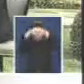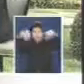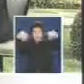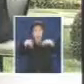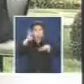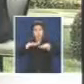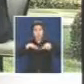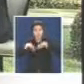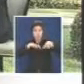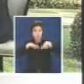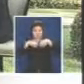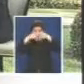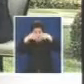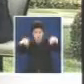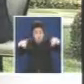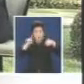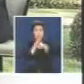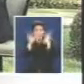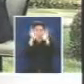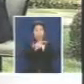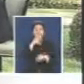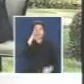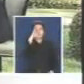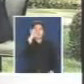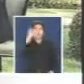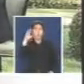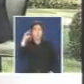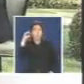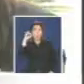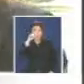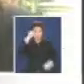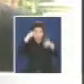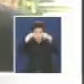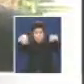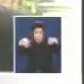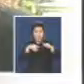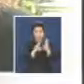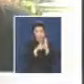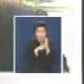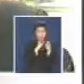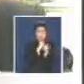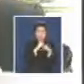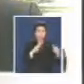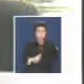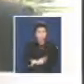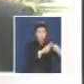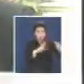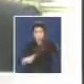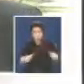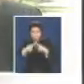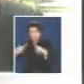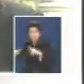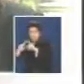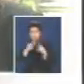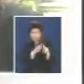ริหารแล้วก็มาต่อเหมือน CEO ก็คือเลขาที่จะต้องทำงานร่วมกับทุกกระทรวงนะคะเราก็จะขอดึงเอาตัวแทนที่เกี่ยวกับกระ